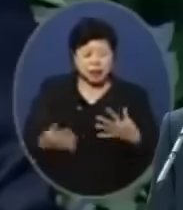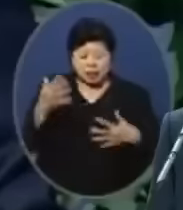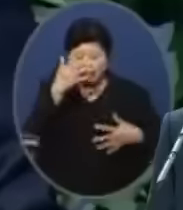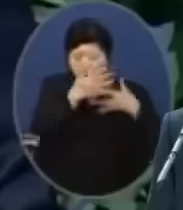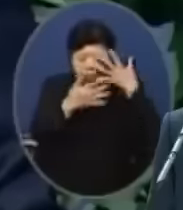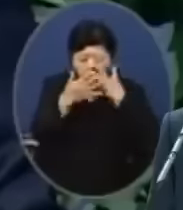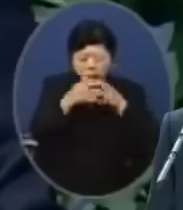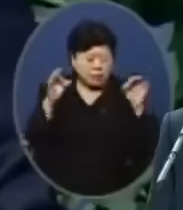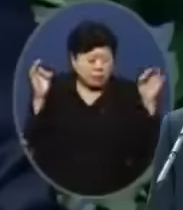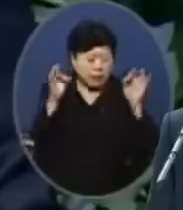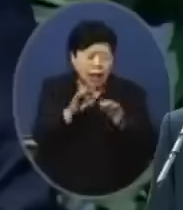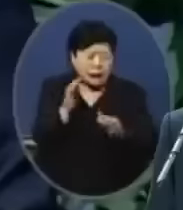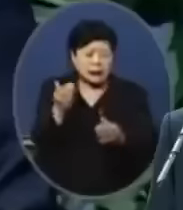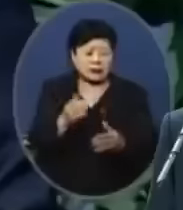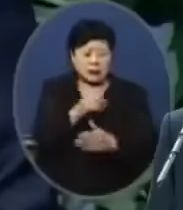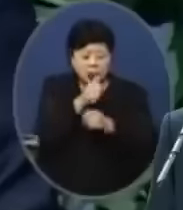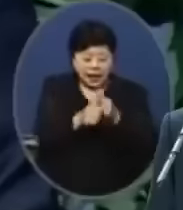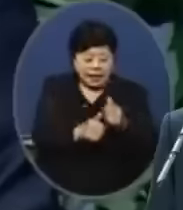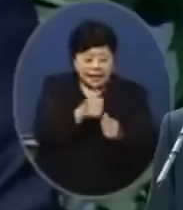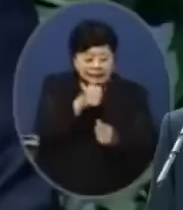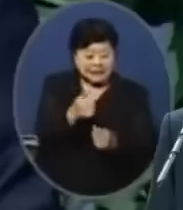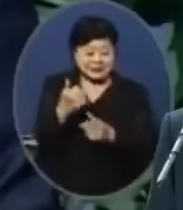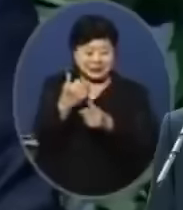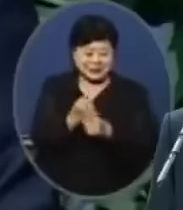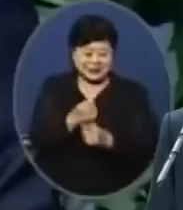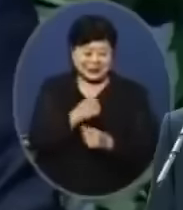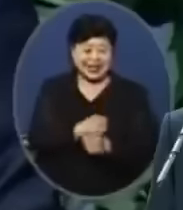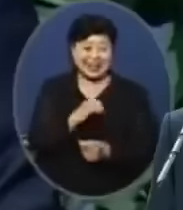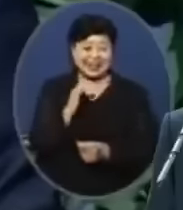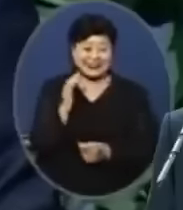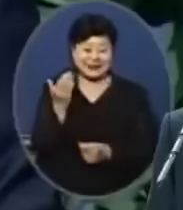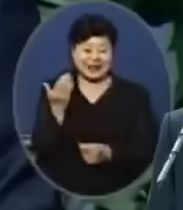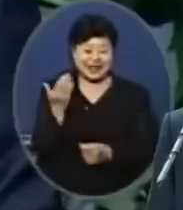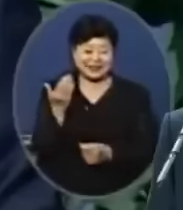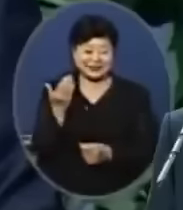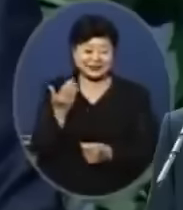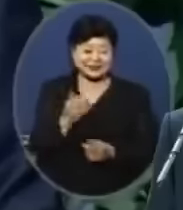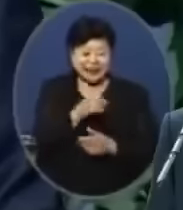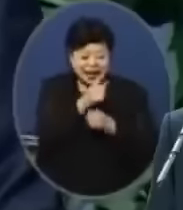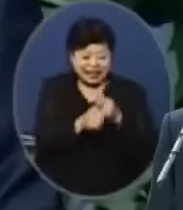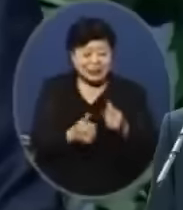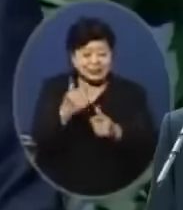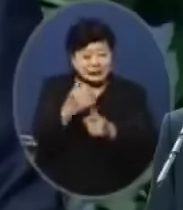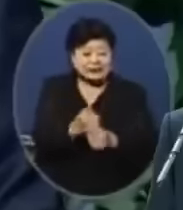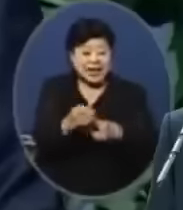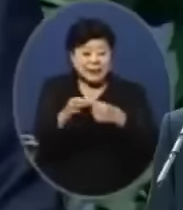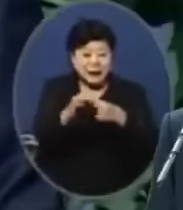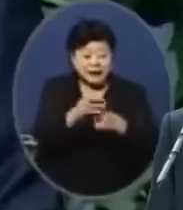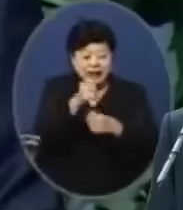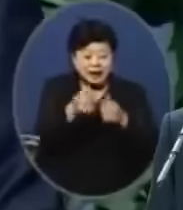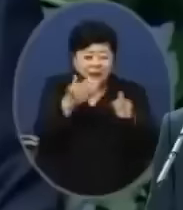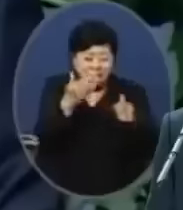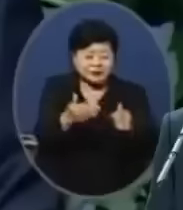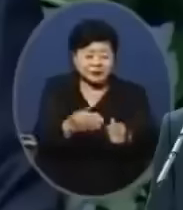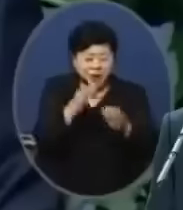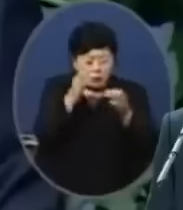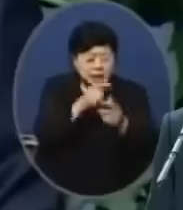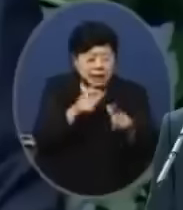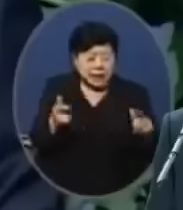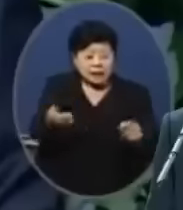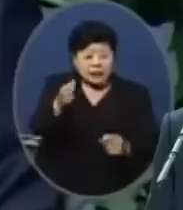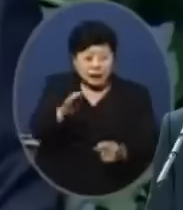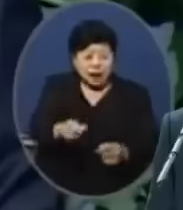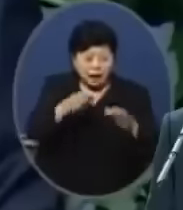것입니다. 우리는 하나님을 의지해야만 되는 것입니다. 하나님을 의지하면 하나님은 보이지